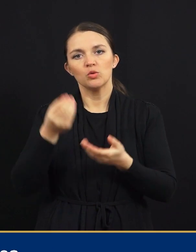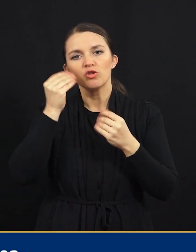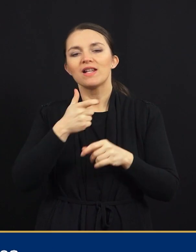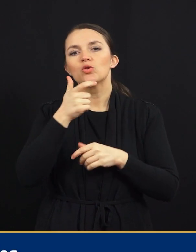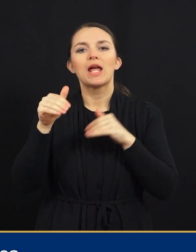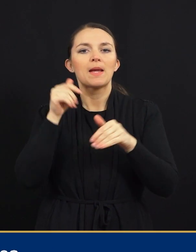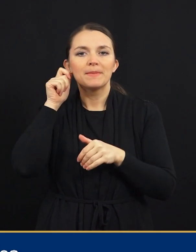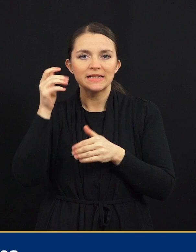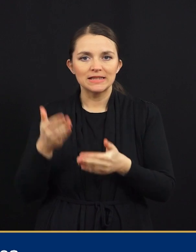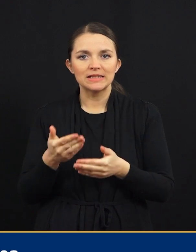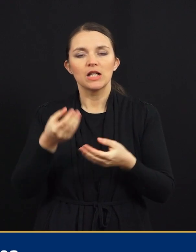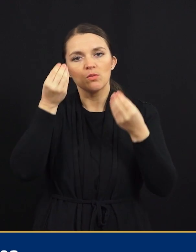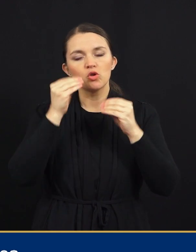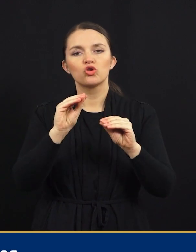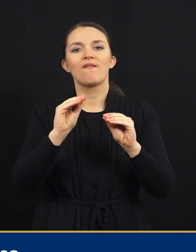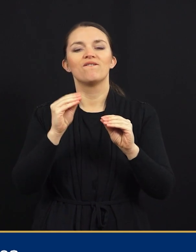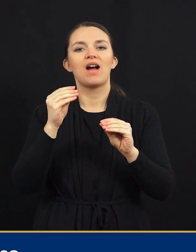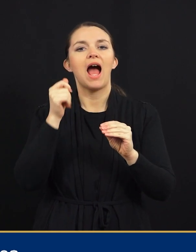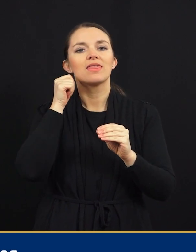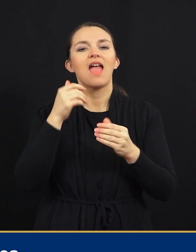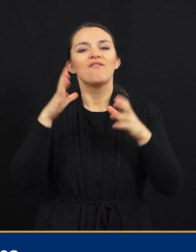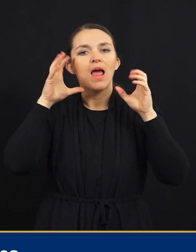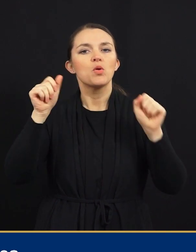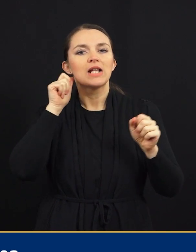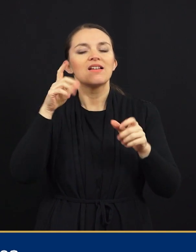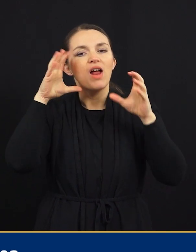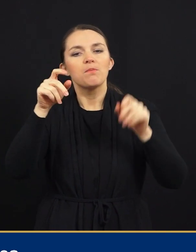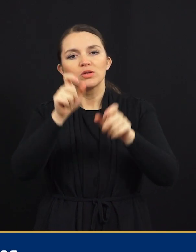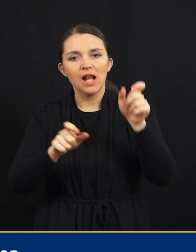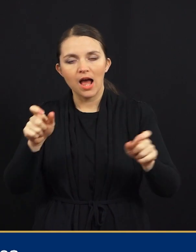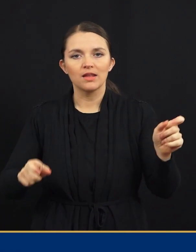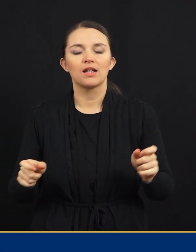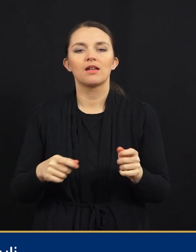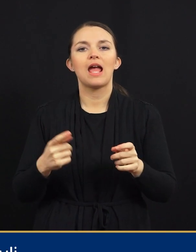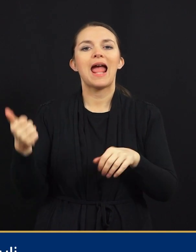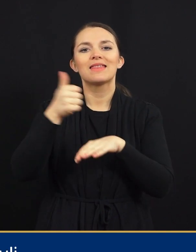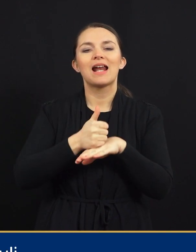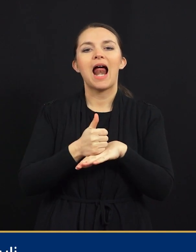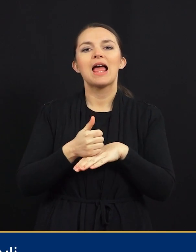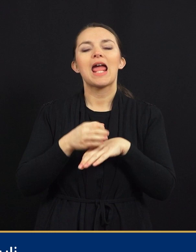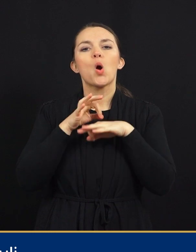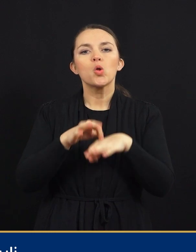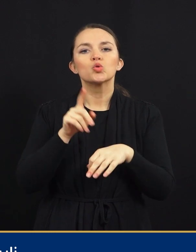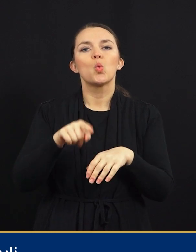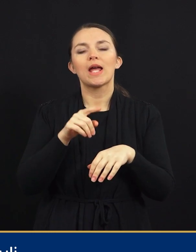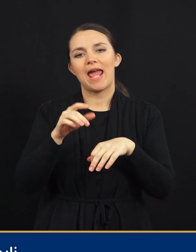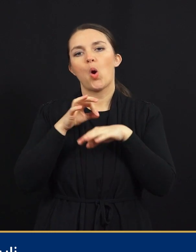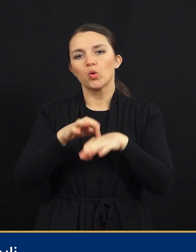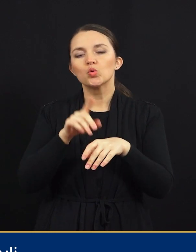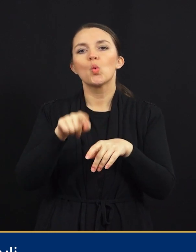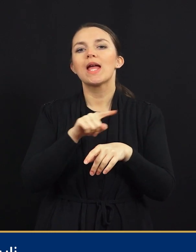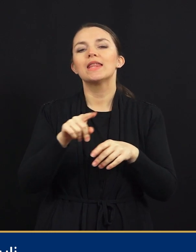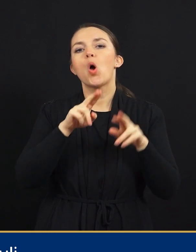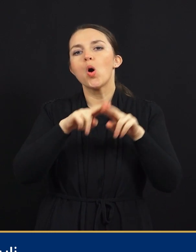Spoštovana zunanja ministrica, spoštovane veleposlanice in veleposlaniki, generalne konzulke in konzuli